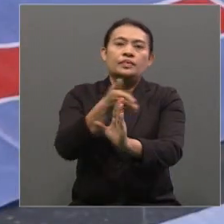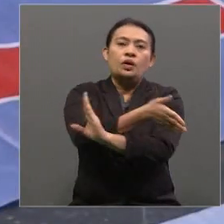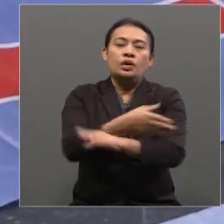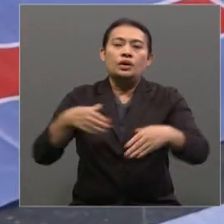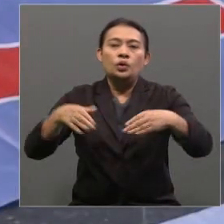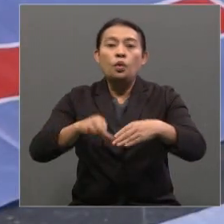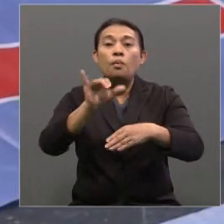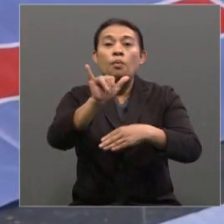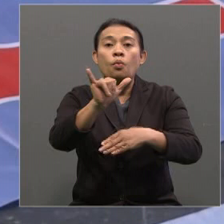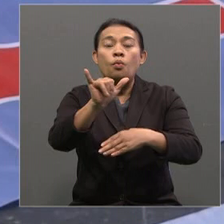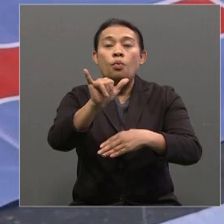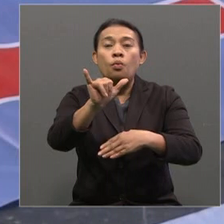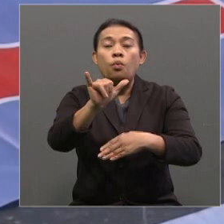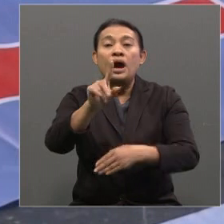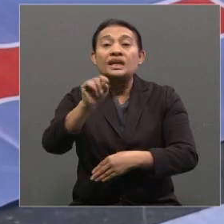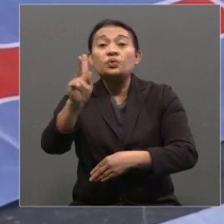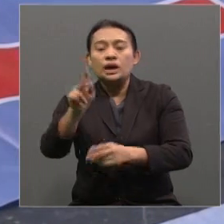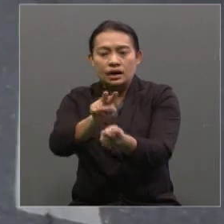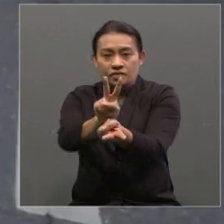างผม Y2K